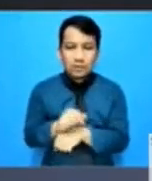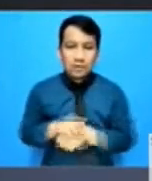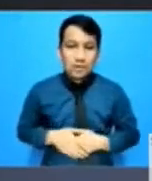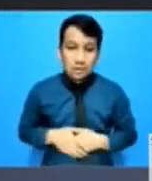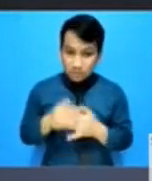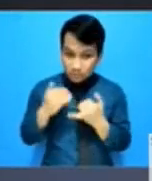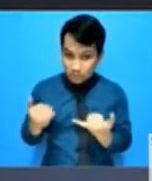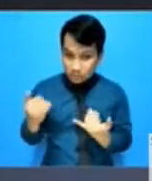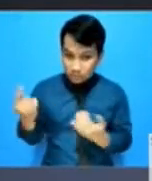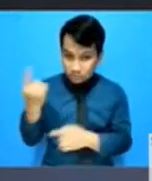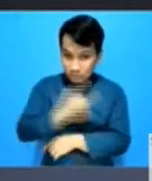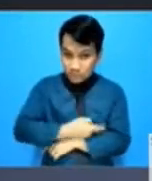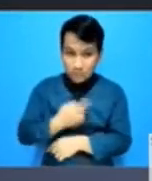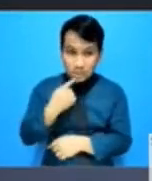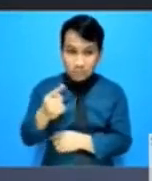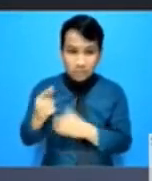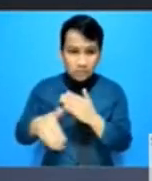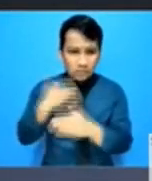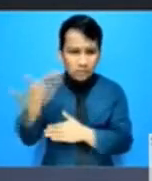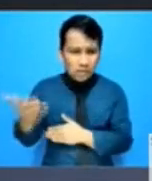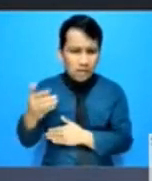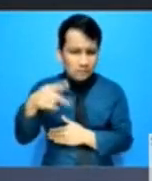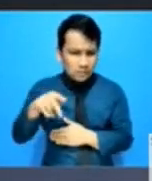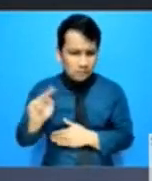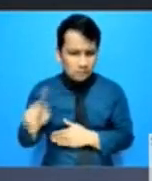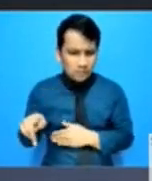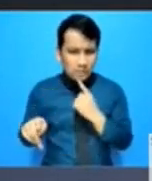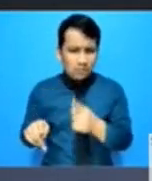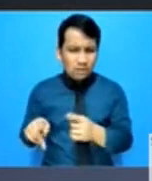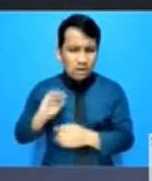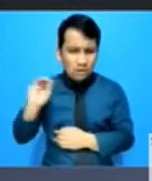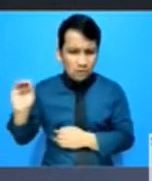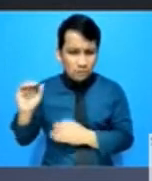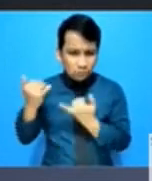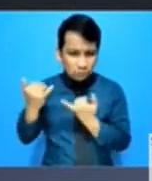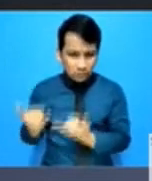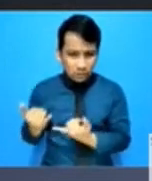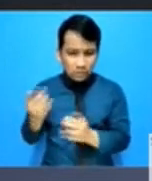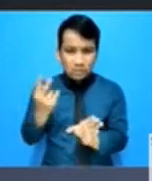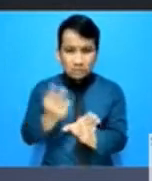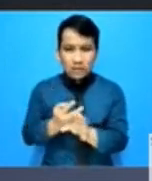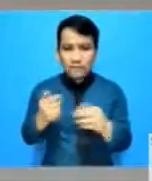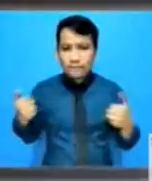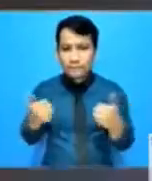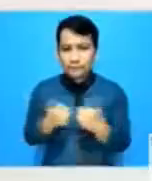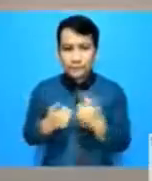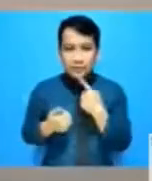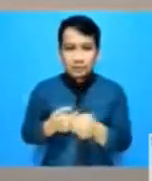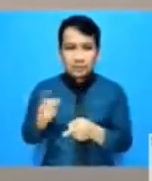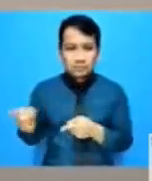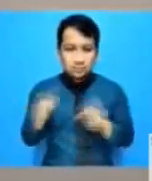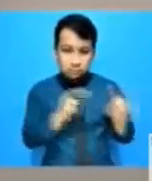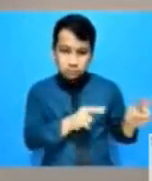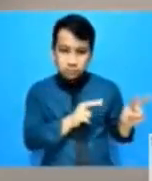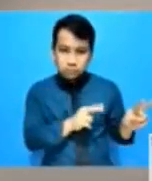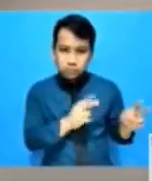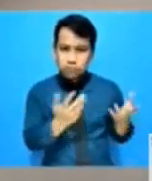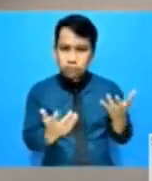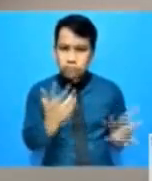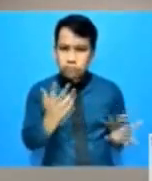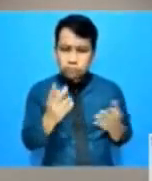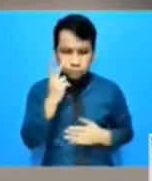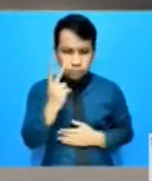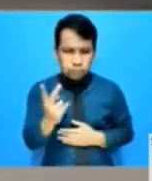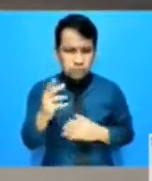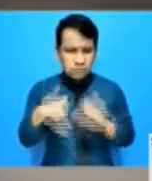araw, inaasahang pupuntahan ng PNP ang may-ari ng nakabanggang van at tututukan po natin kung ano ang